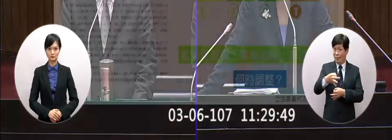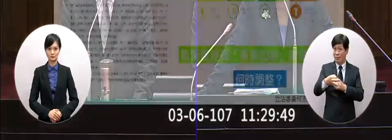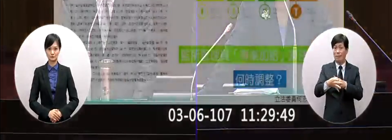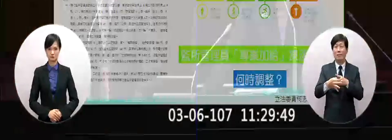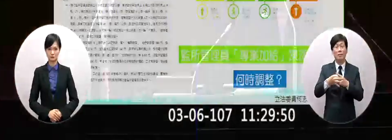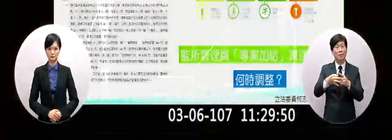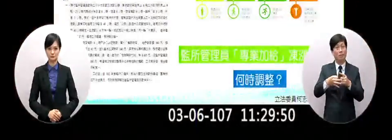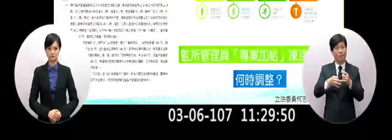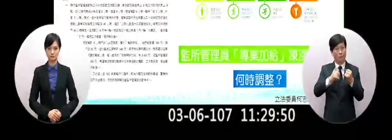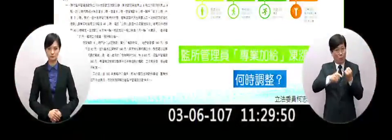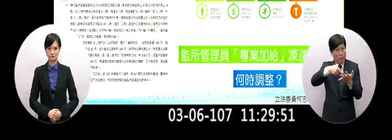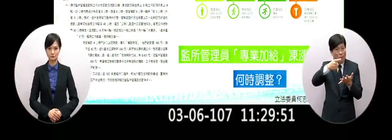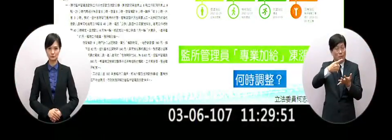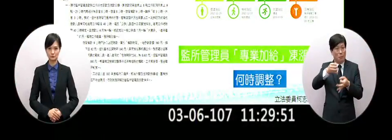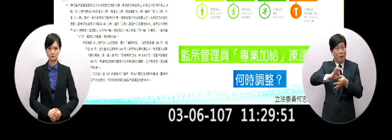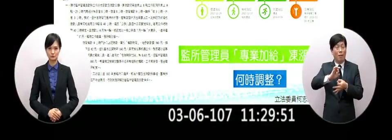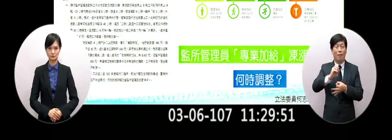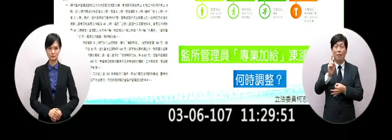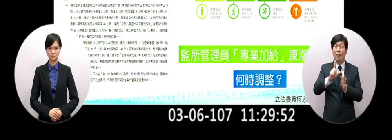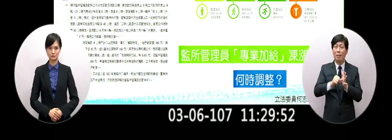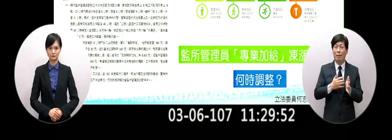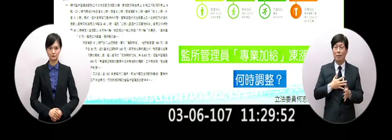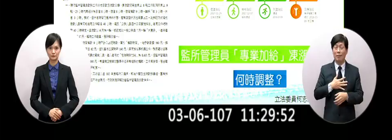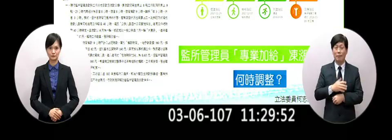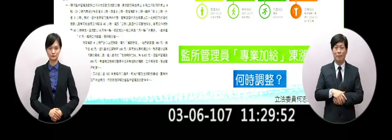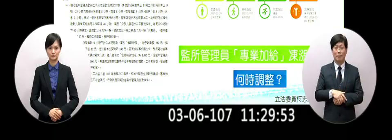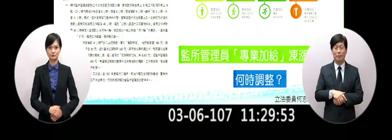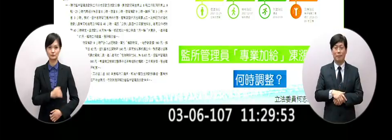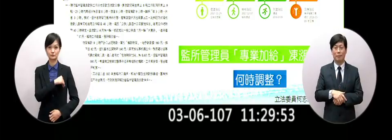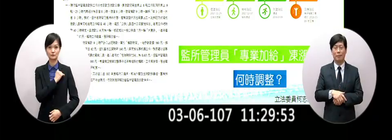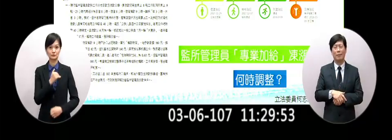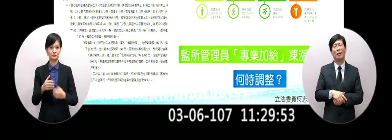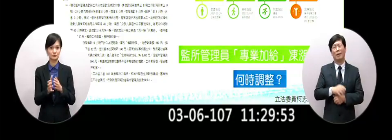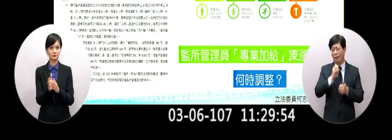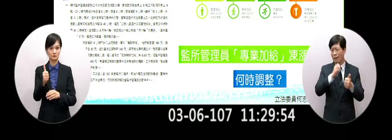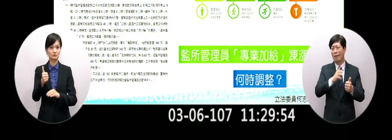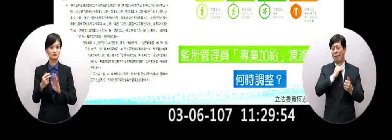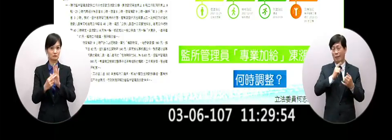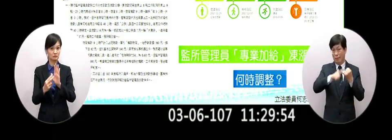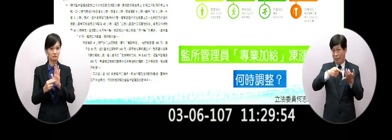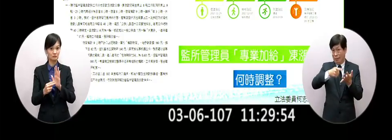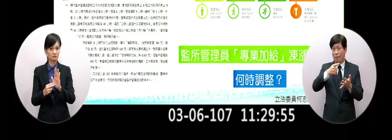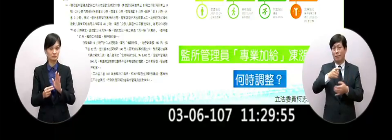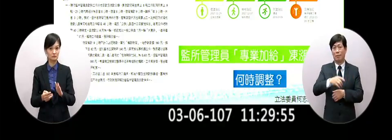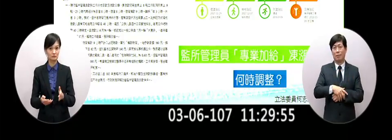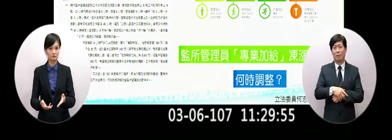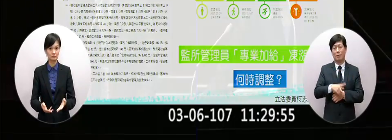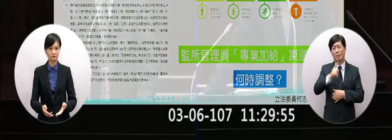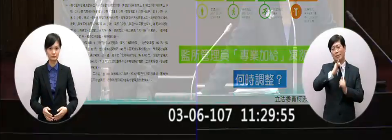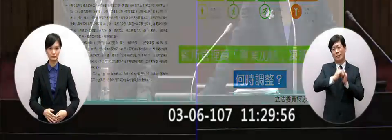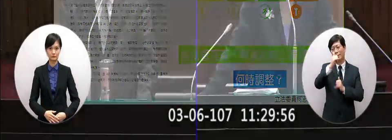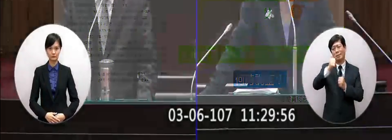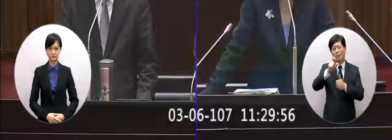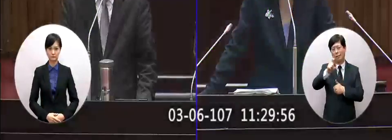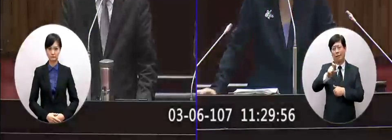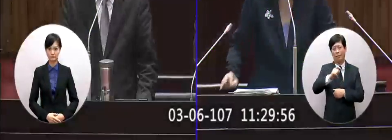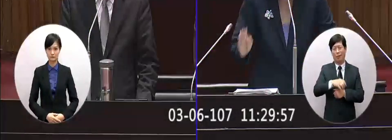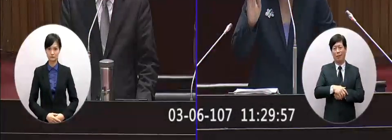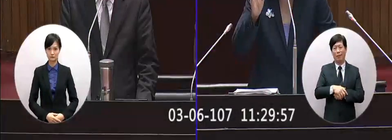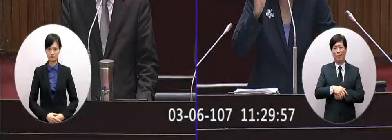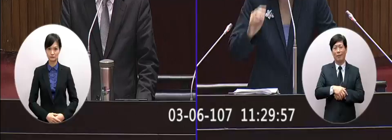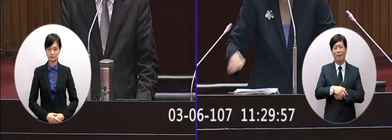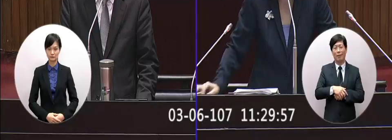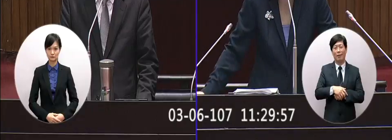最后一次调整是在什么时候？院长你知道吗？ 我请邱部长跟你说。 没有啦，我告诉你的最后一次很简单，这是个历史考题啦。最后一次的加急